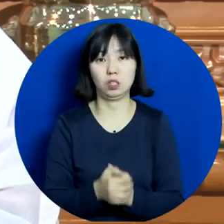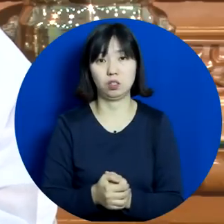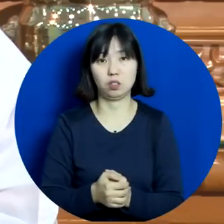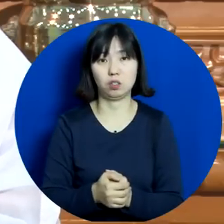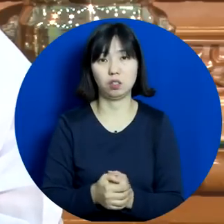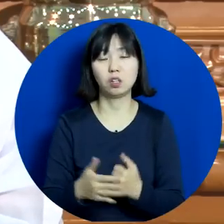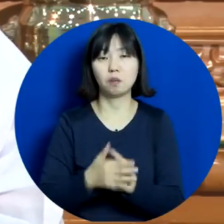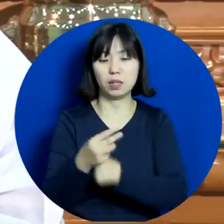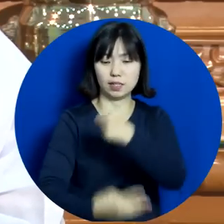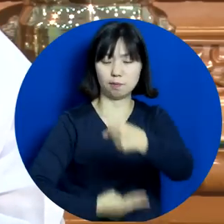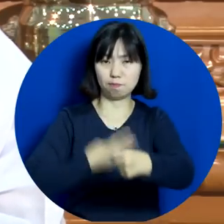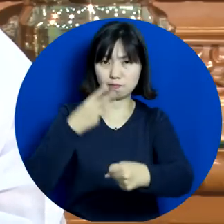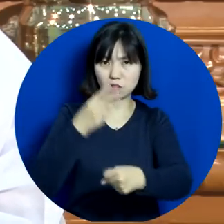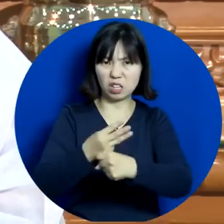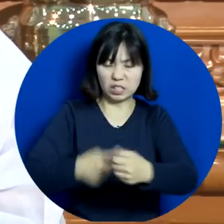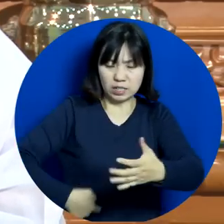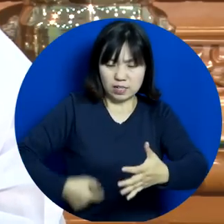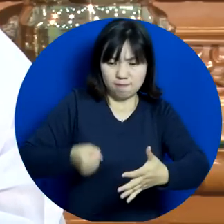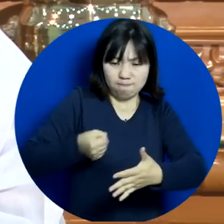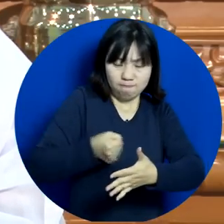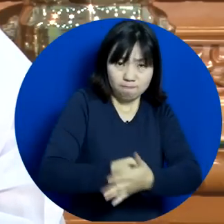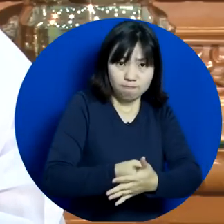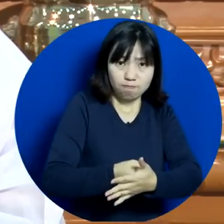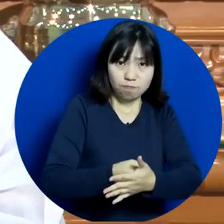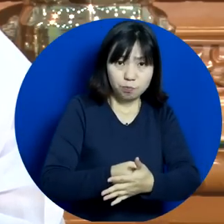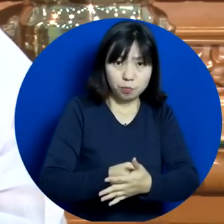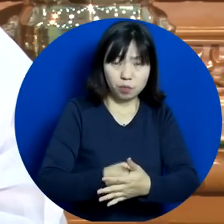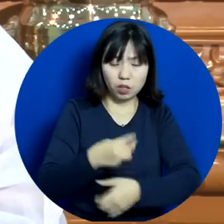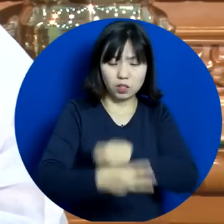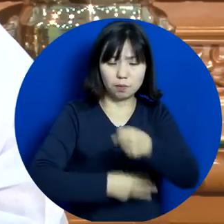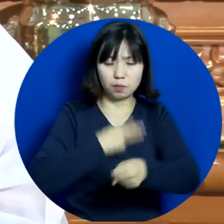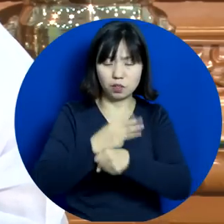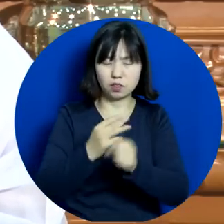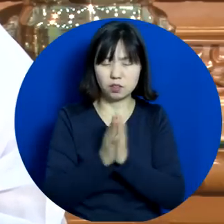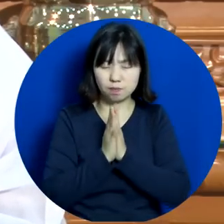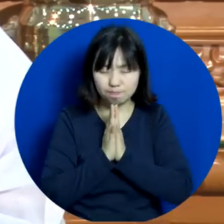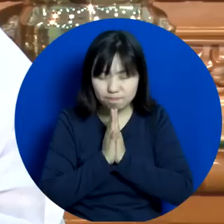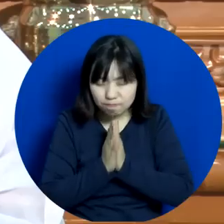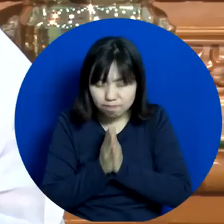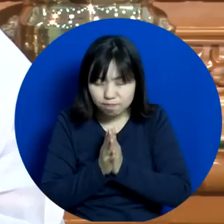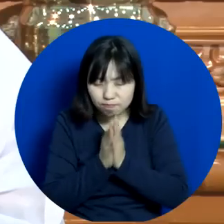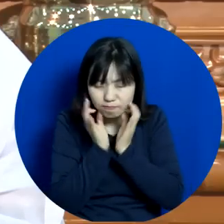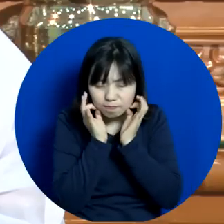각오를 해가지고 3년 기도를 부지런히 해서,